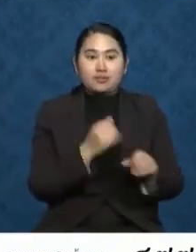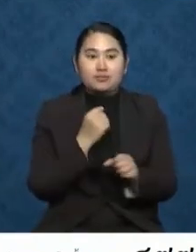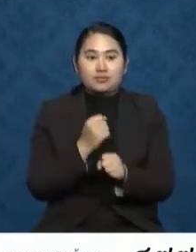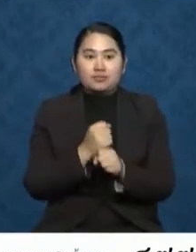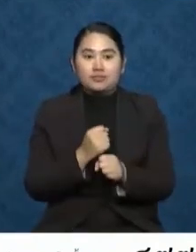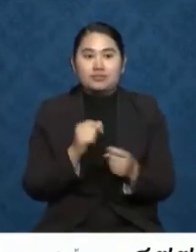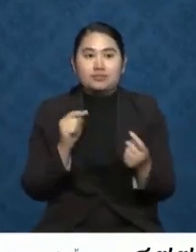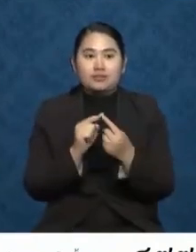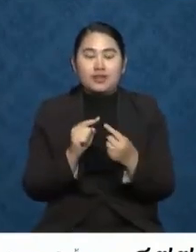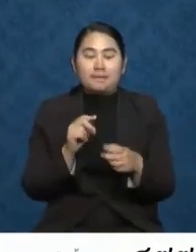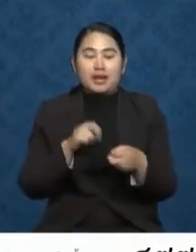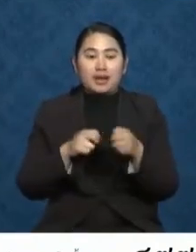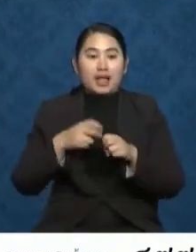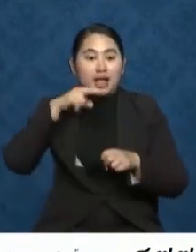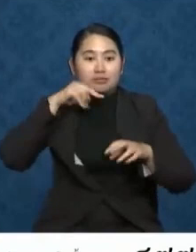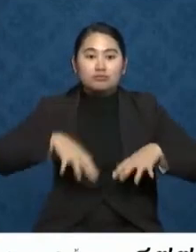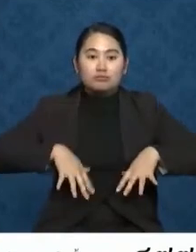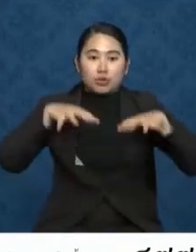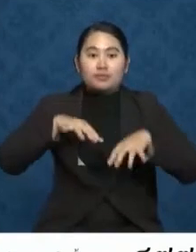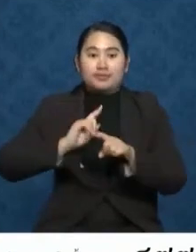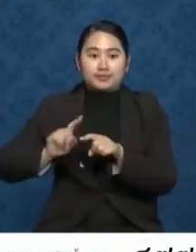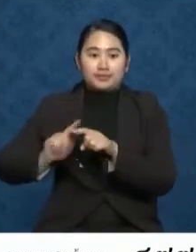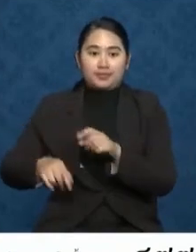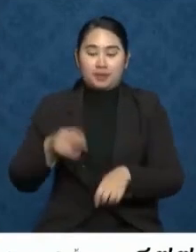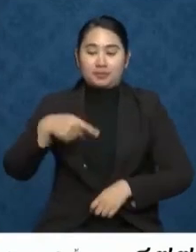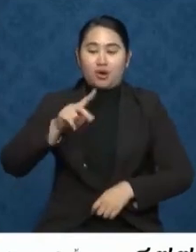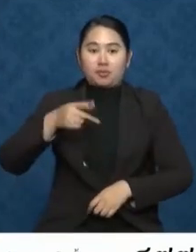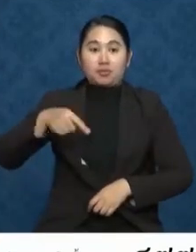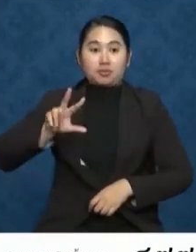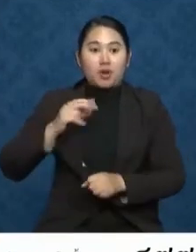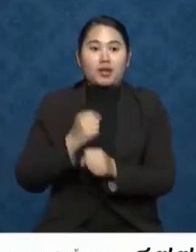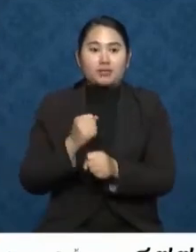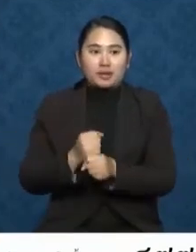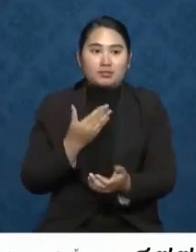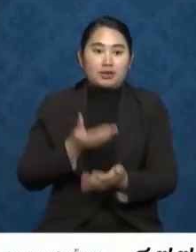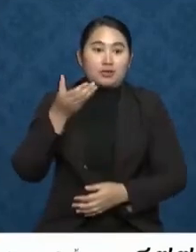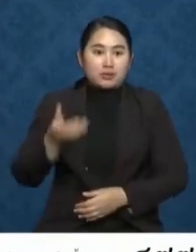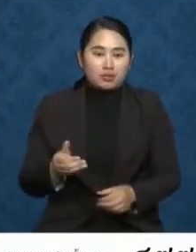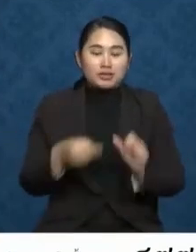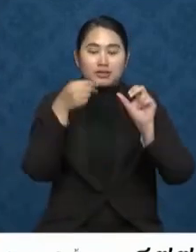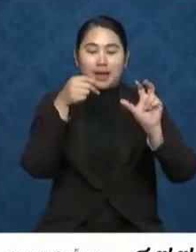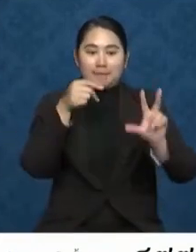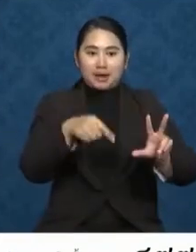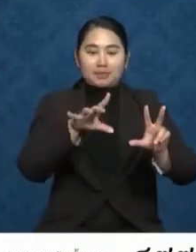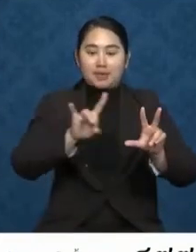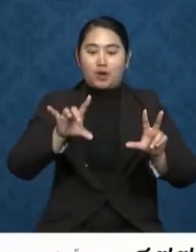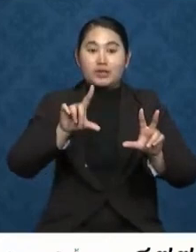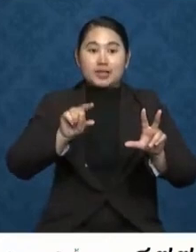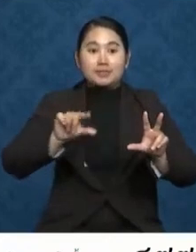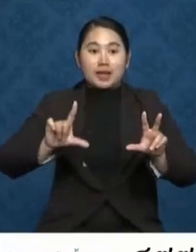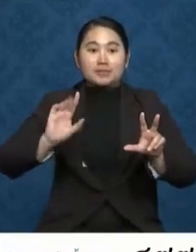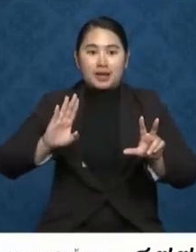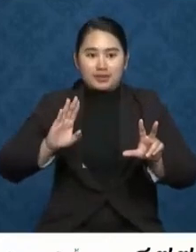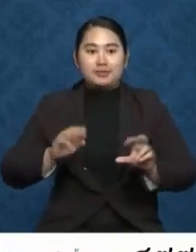ธารณภัยที่มีประสิทธิภาพและมีมาตรฐานซึ่งปภ.ได้รับโดยตรงนะครับแต่ละปีเนี่ย 3,820 ล้านบาทคือปีนี้ที่ขอไปก็